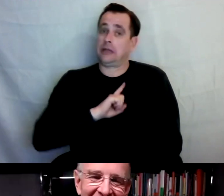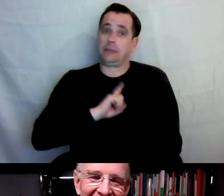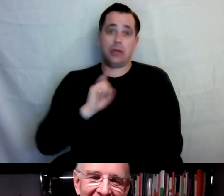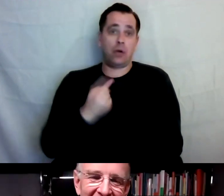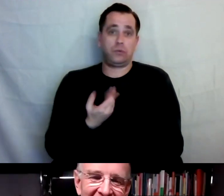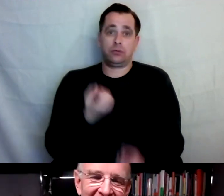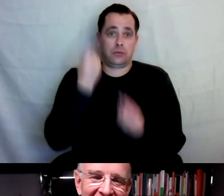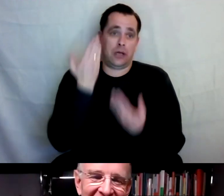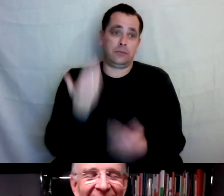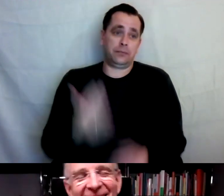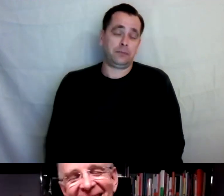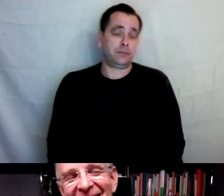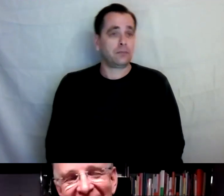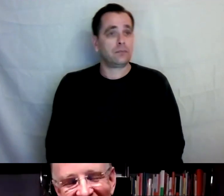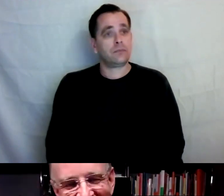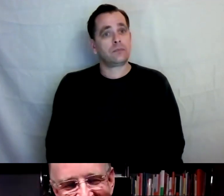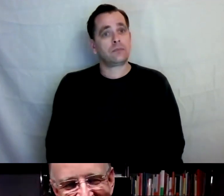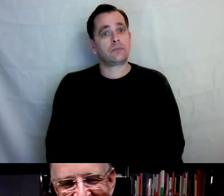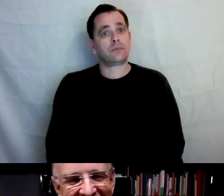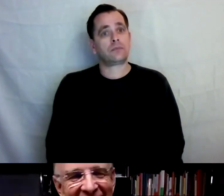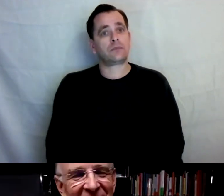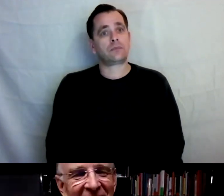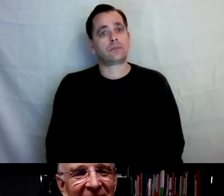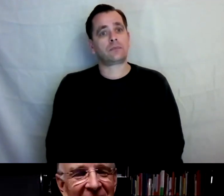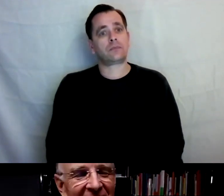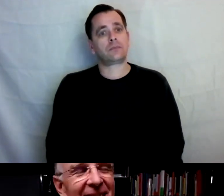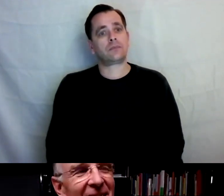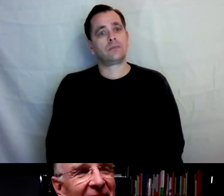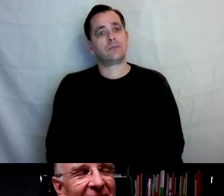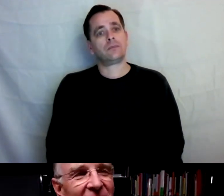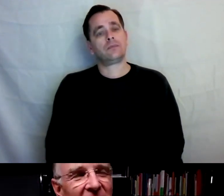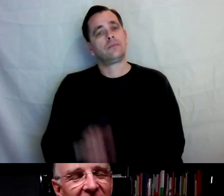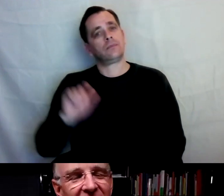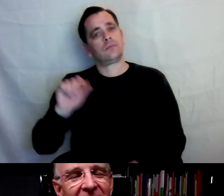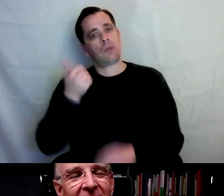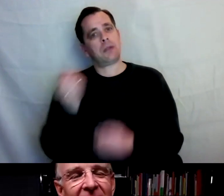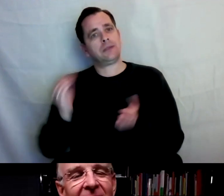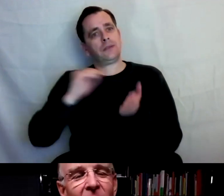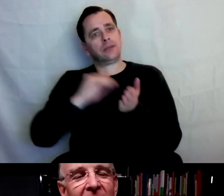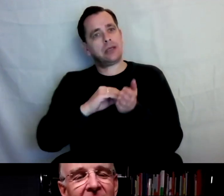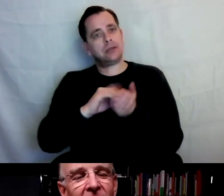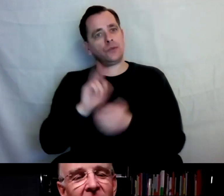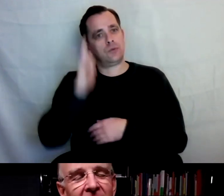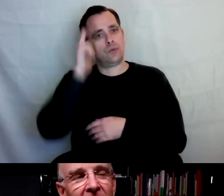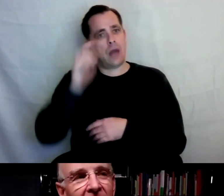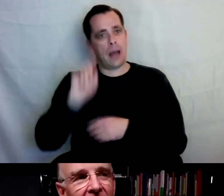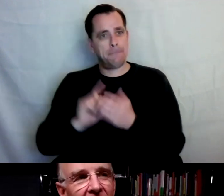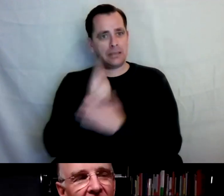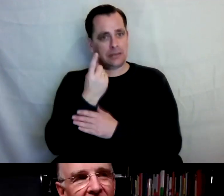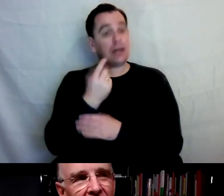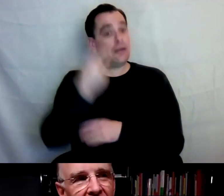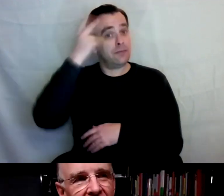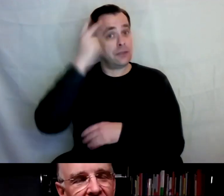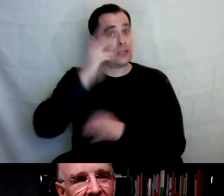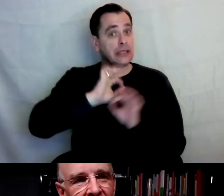Ja, Ralf, direkt nochmal dazu. Ja, ich verstehe das. Ich verstehe es, glaube ich, sehr gut, Ihre Argumentation, Frau Briesemann.